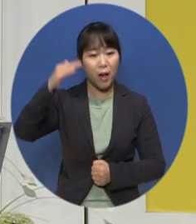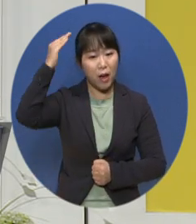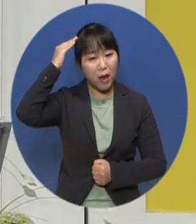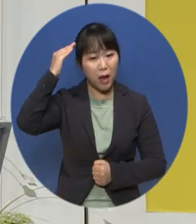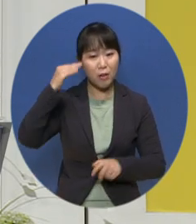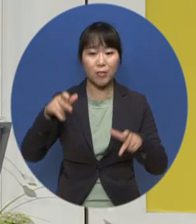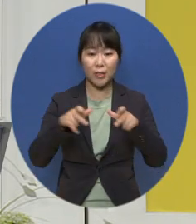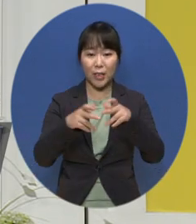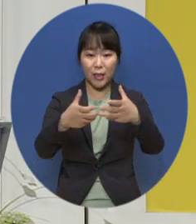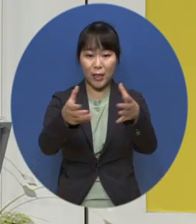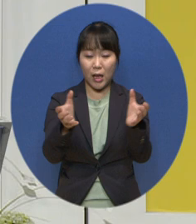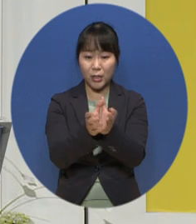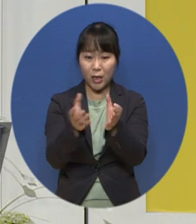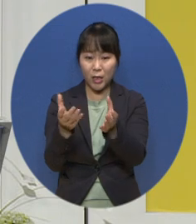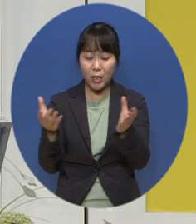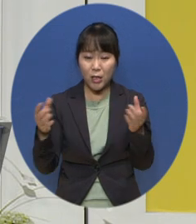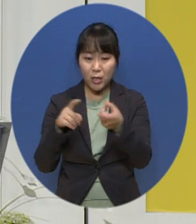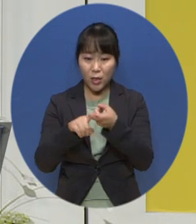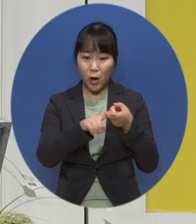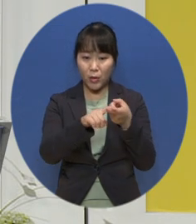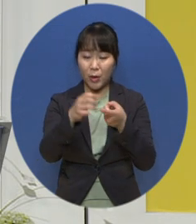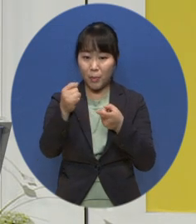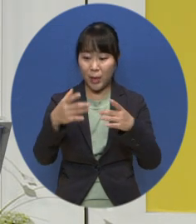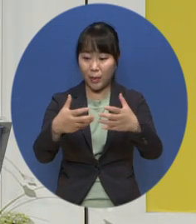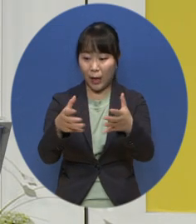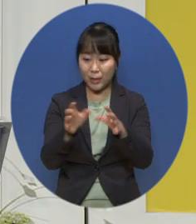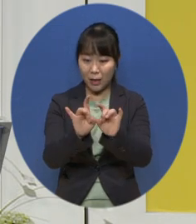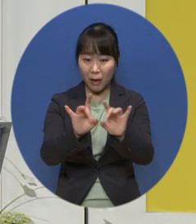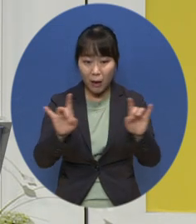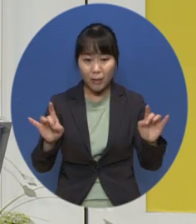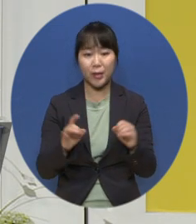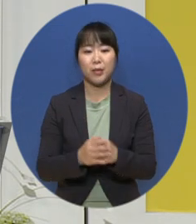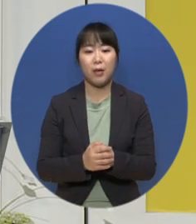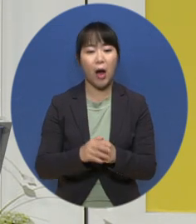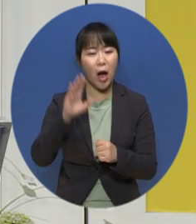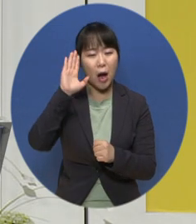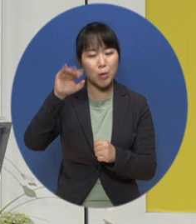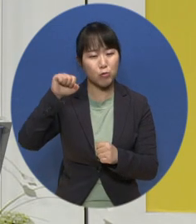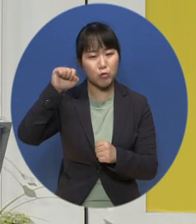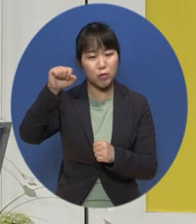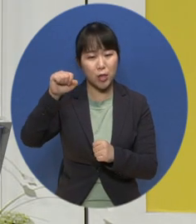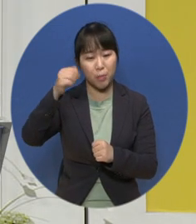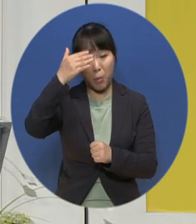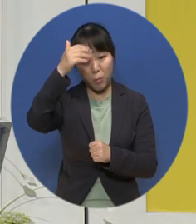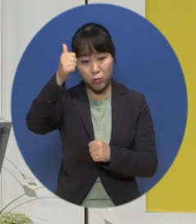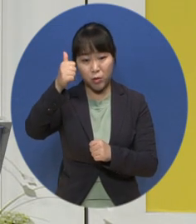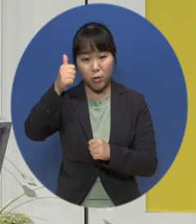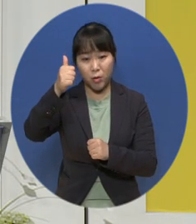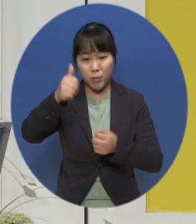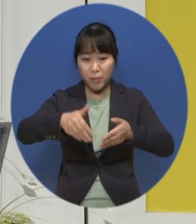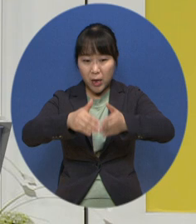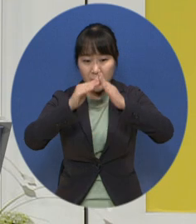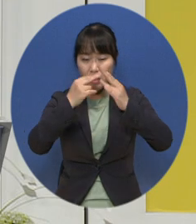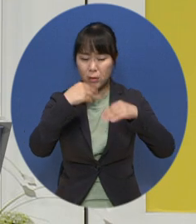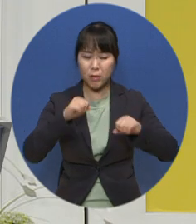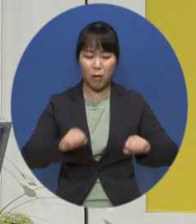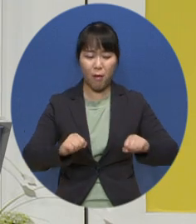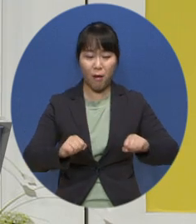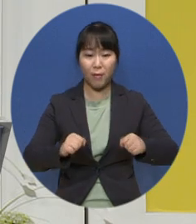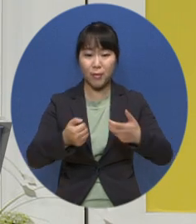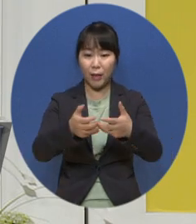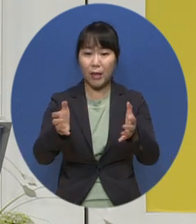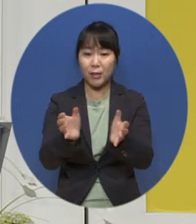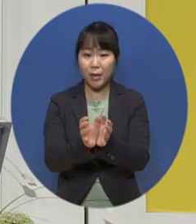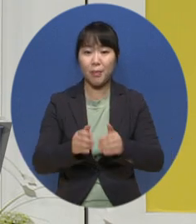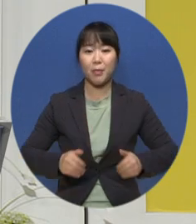연 앞에 단체가 모인 오이 당선자 단체가 앞으로 투쟁본부 로 좀 만들어서 살아 있는 단체로 좀 가야될 것